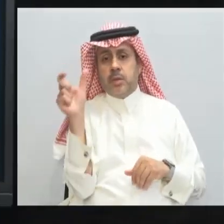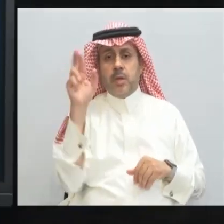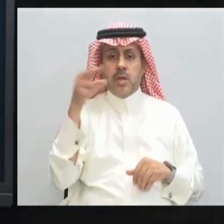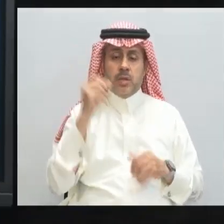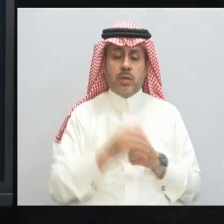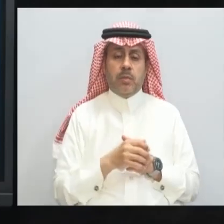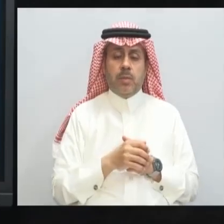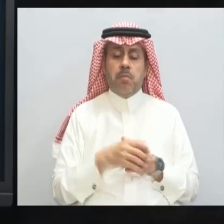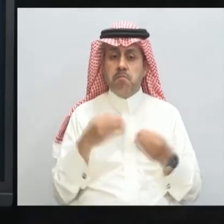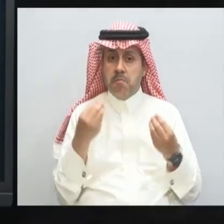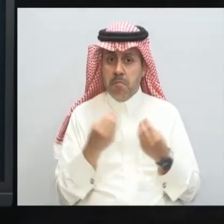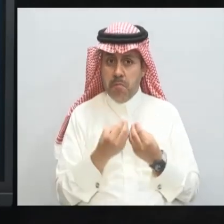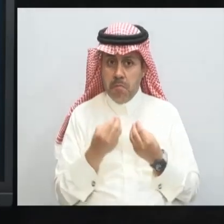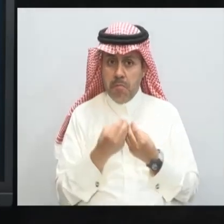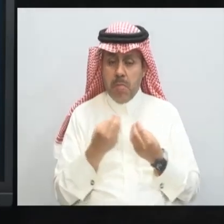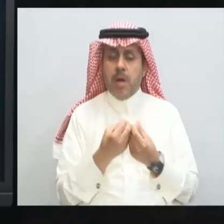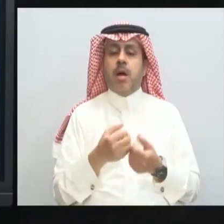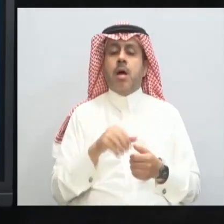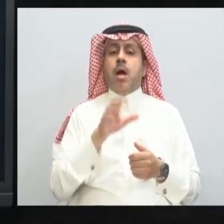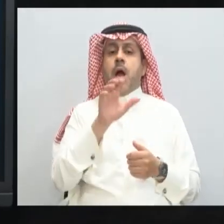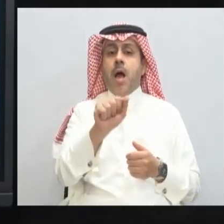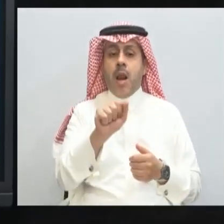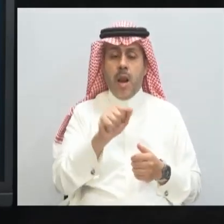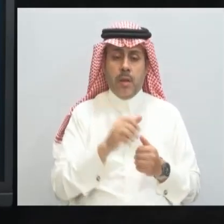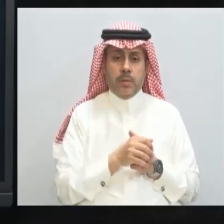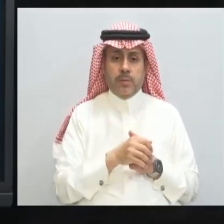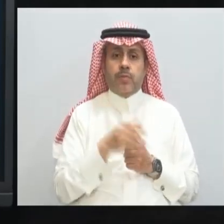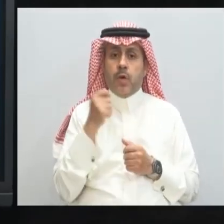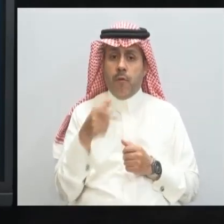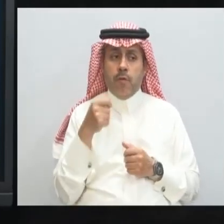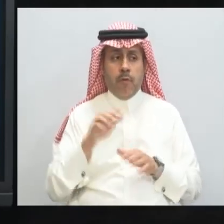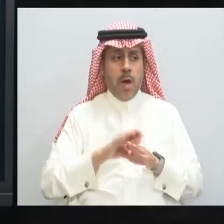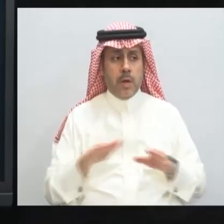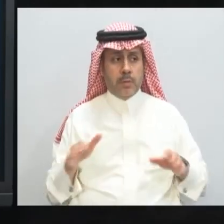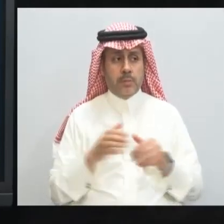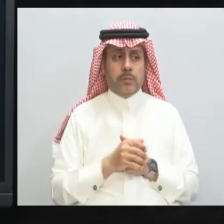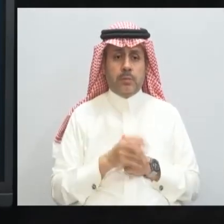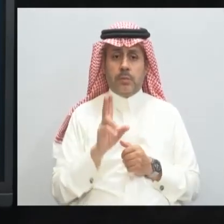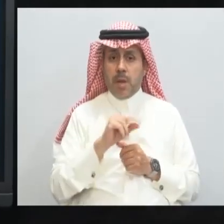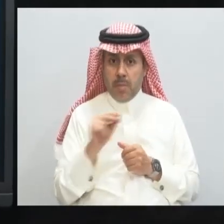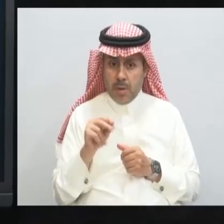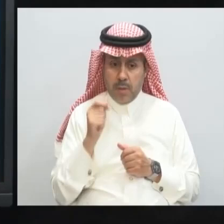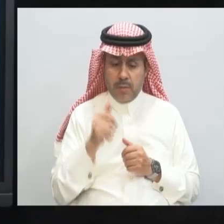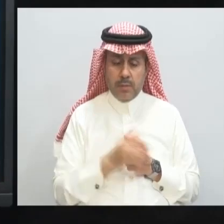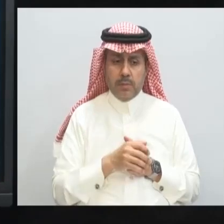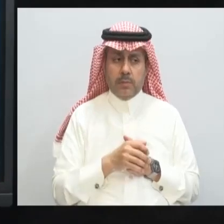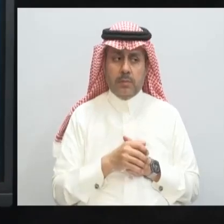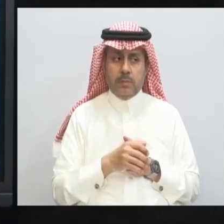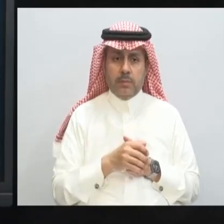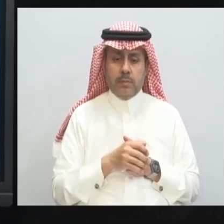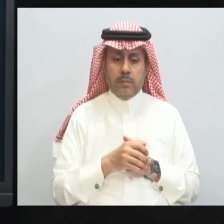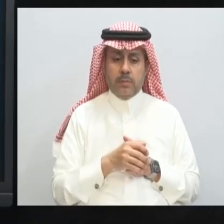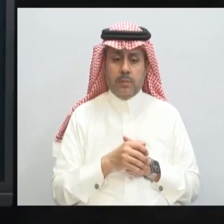رحله مع الاهل فهذه تدخل كلها في الانفاق الحلال فهذه من صور وامثله واوجه الانفاق